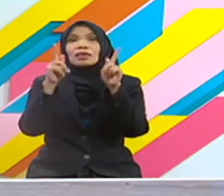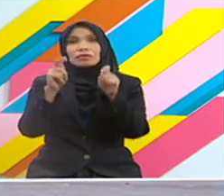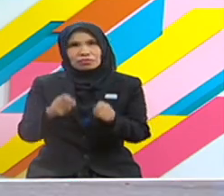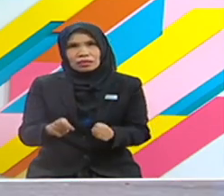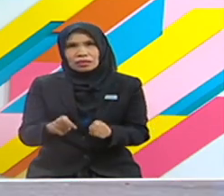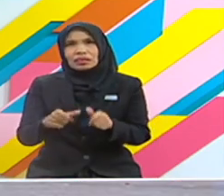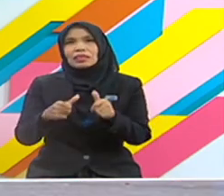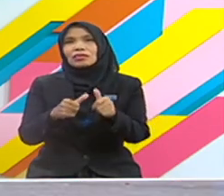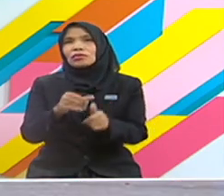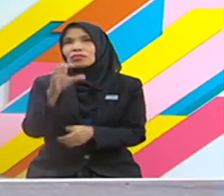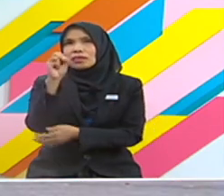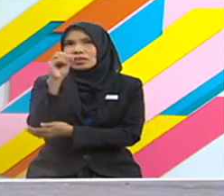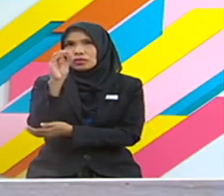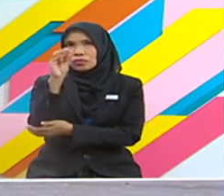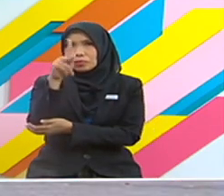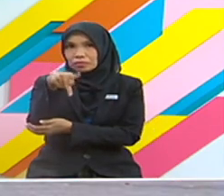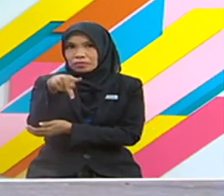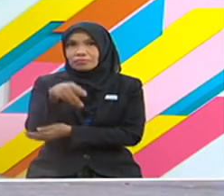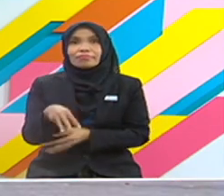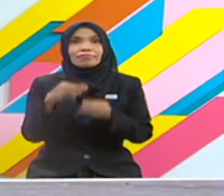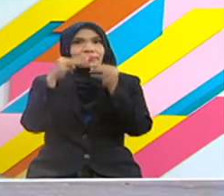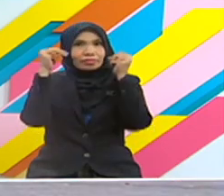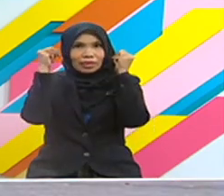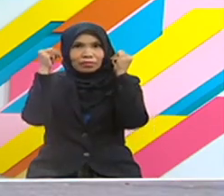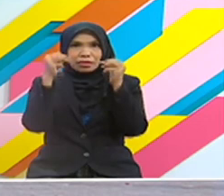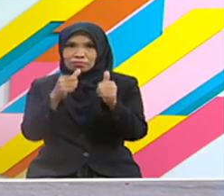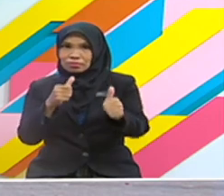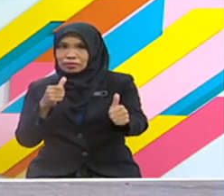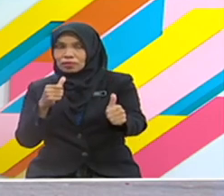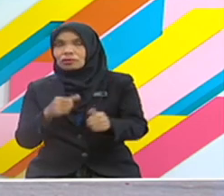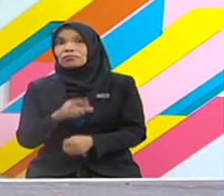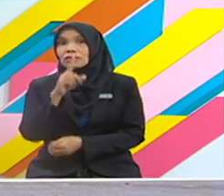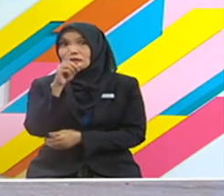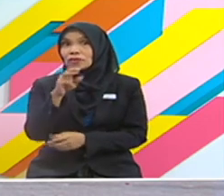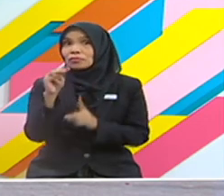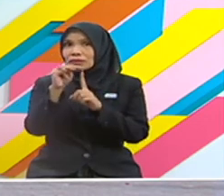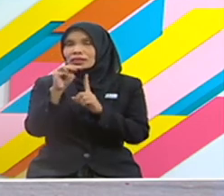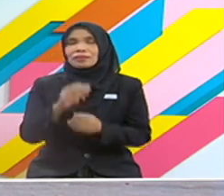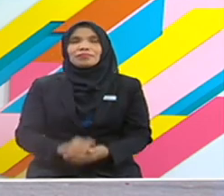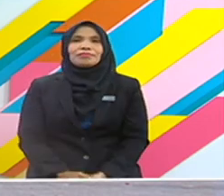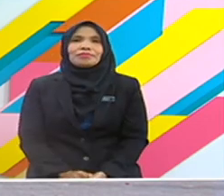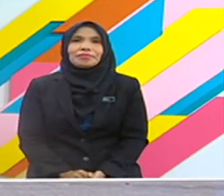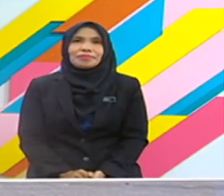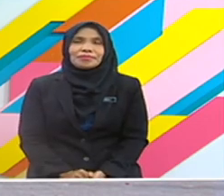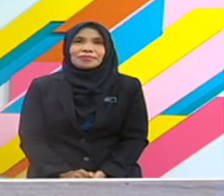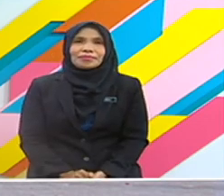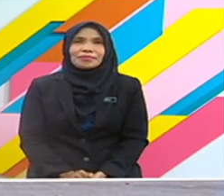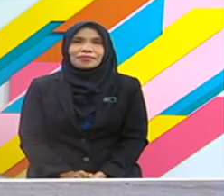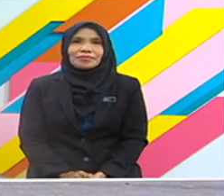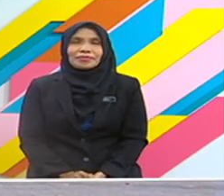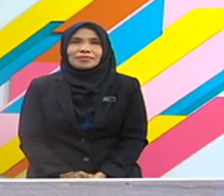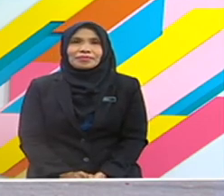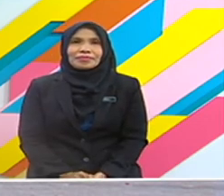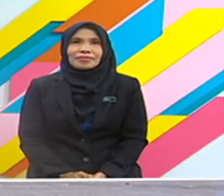sosial sekurang-kurangnya 1 meter. Baik, saya pun nak mensanitasi tangan juga. Penting untuk